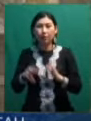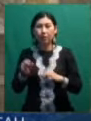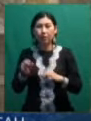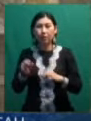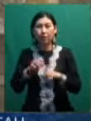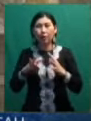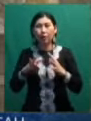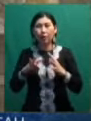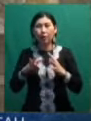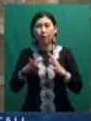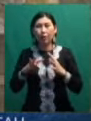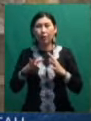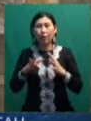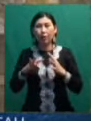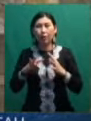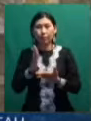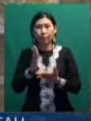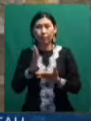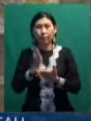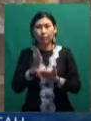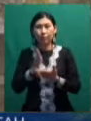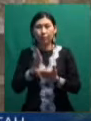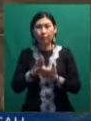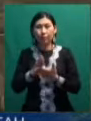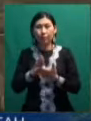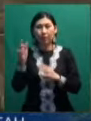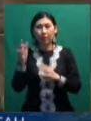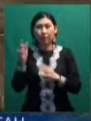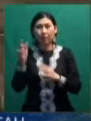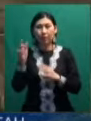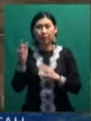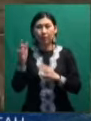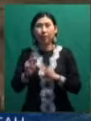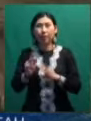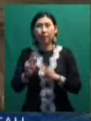қабылдауда. Теңіз кенішінің инфекциялық стационарында 310 адам ем қабылдауда.